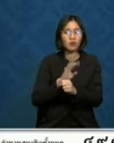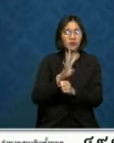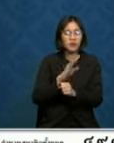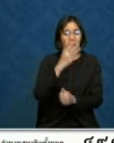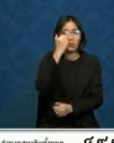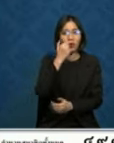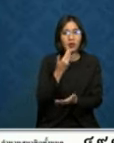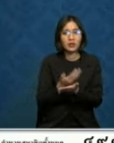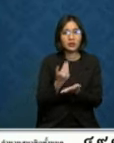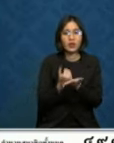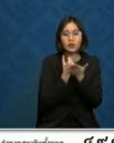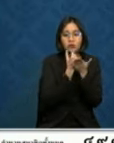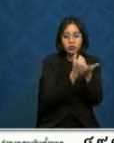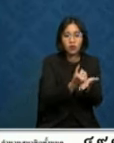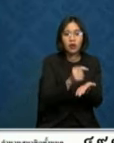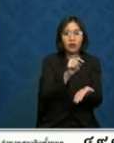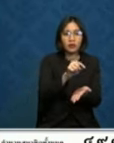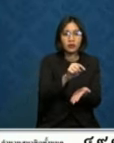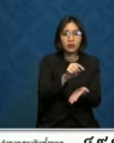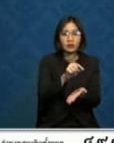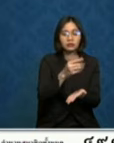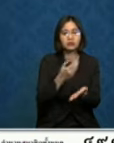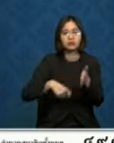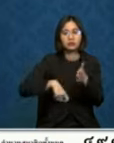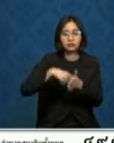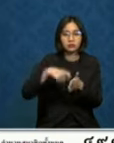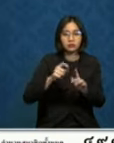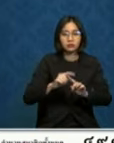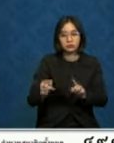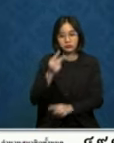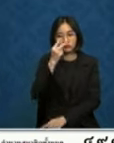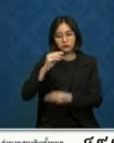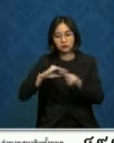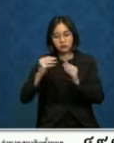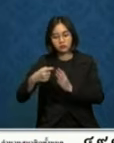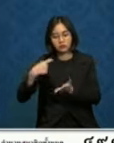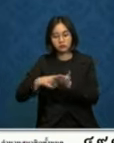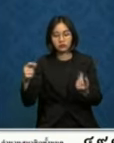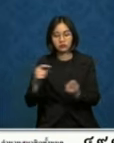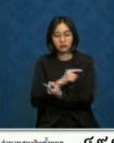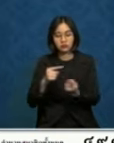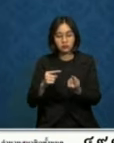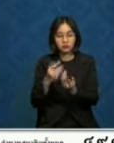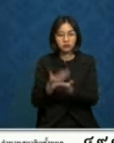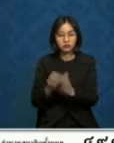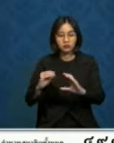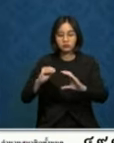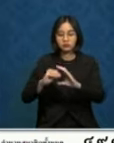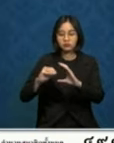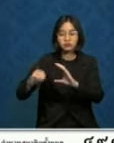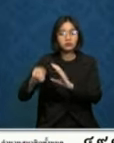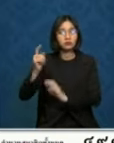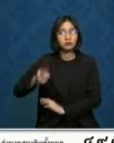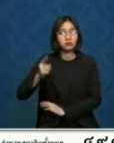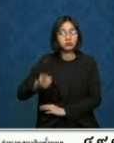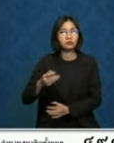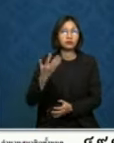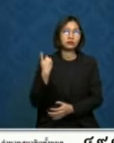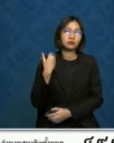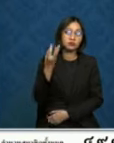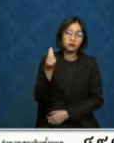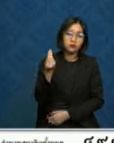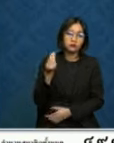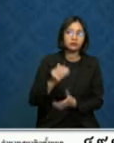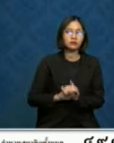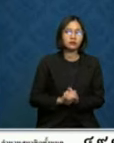เพราะเอาเงินเยียวยาไปแลกนะคะไปเป็นเงื่อนไขแต่มาดูตัวเลขที่ประกันสังคมสมทบกันจริงๆดูค่ะว่ายอดจริงเนี่ยมีเท่า